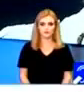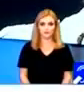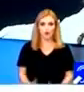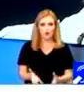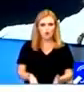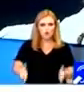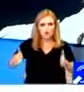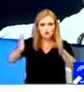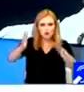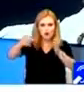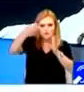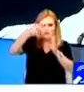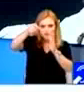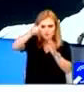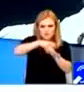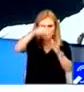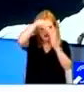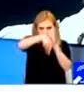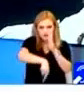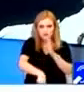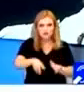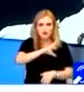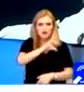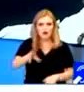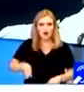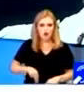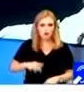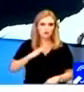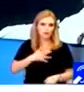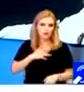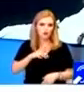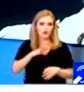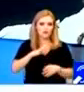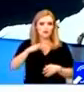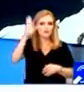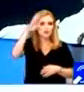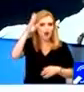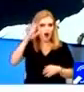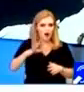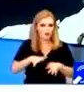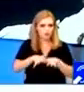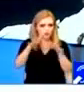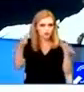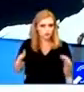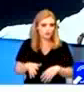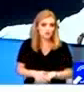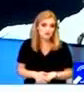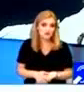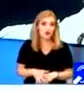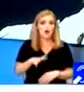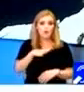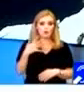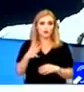O groapă adâncă de câțiva metri a apărut pe o stradă din Cahul. Se presupune că acest crater imens s-a format de la o scurgere de apă în subteran. În